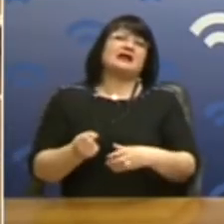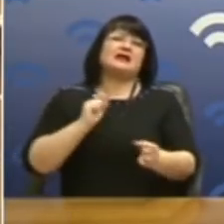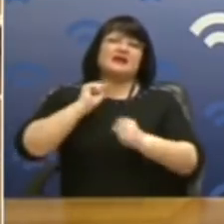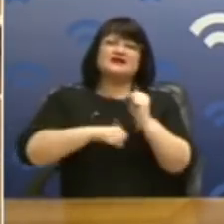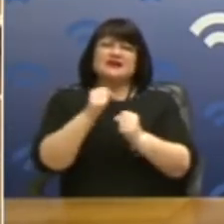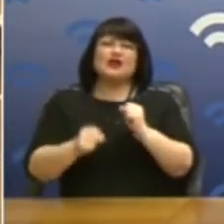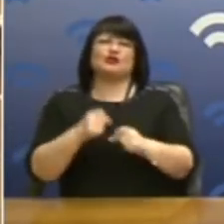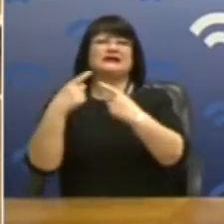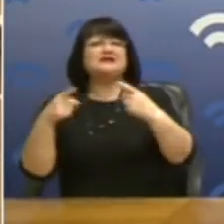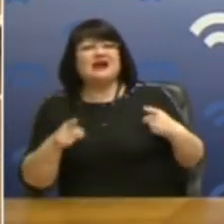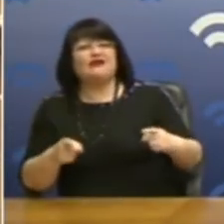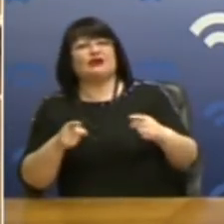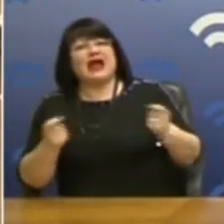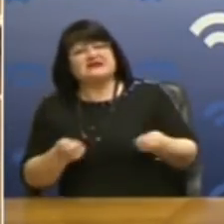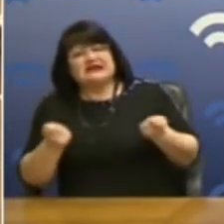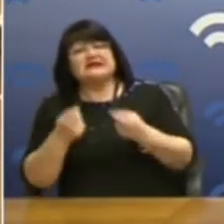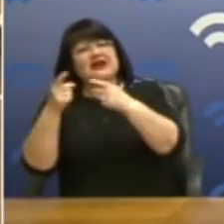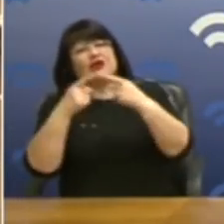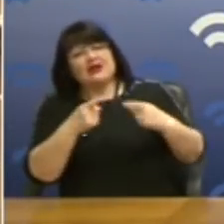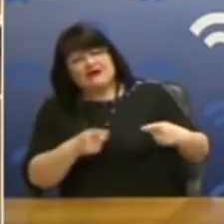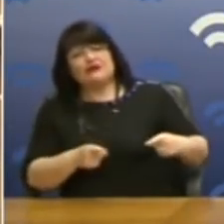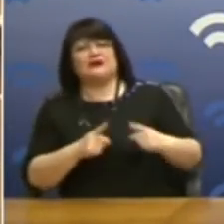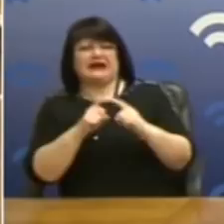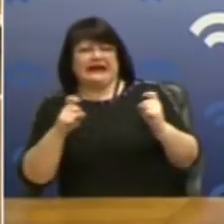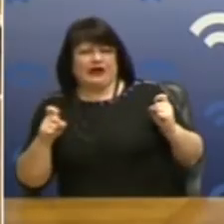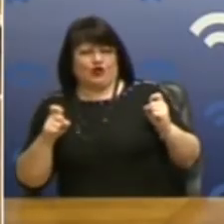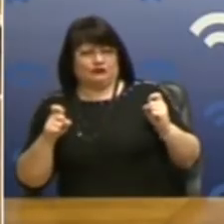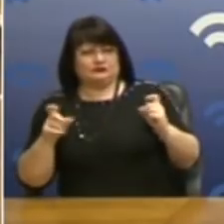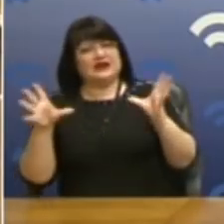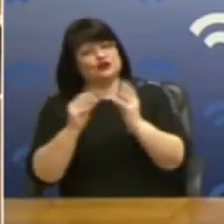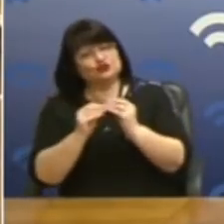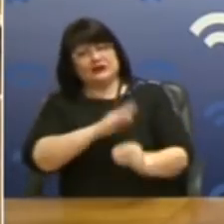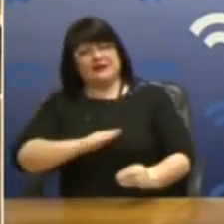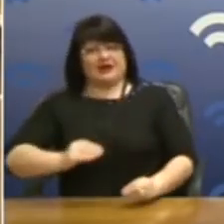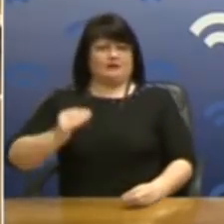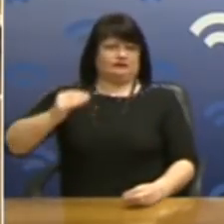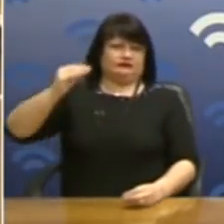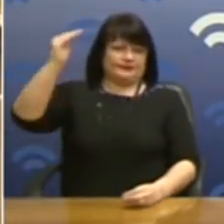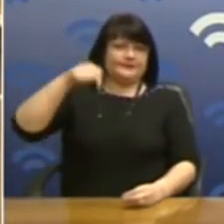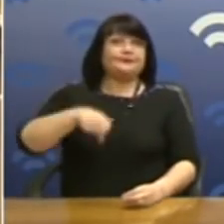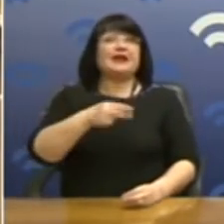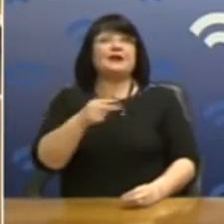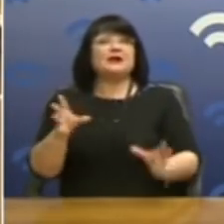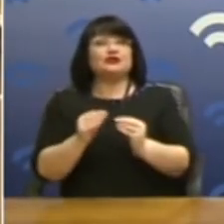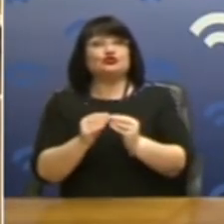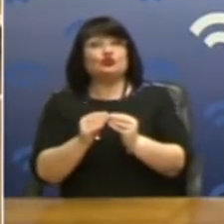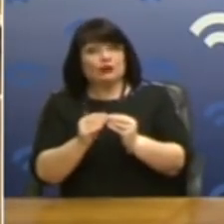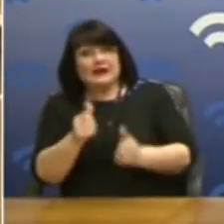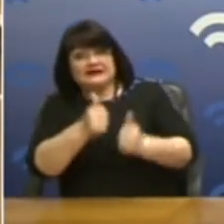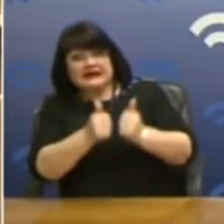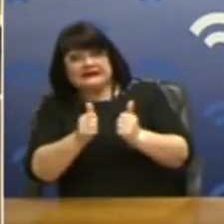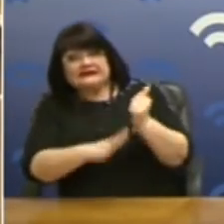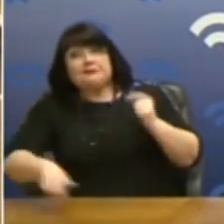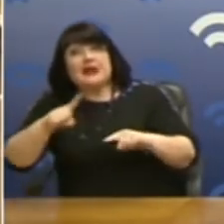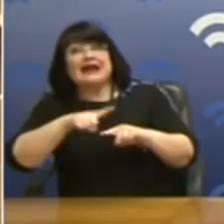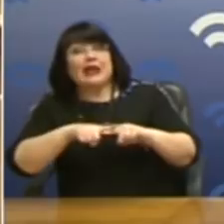ύλη για όλες τις ηλικίες. Και ως προς το ζήτημα των φετινών πανελλαδικών εξετάσεων, ζητάμε